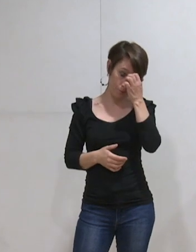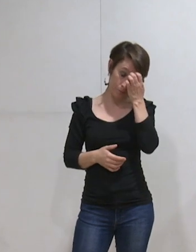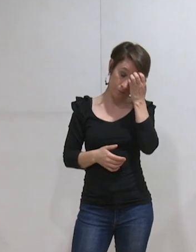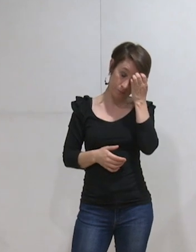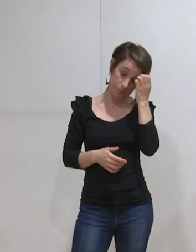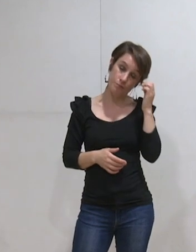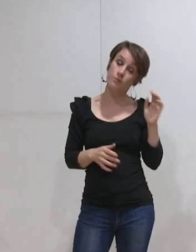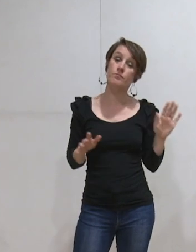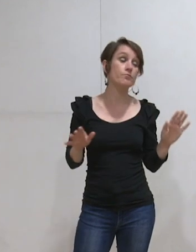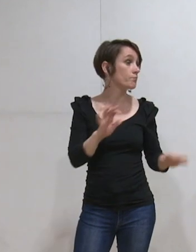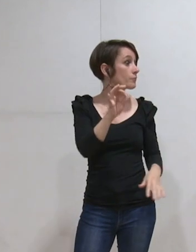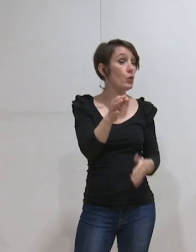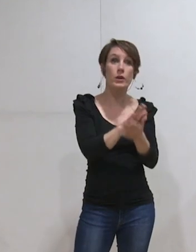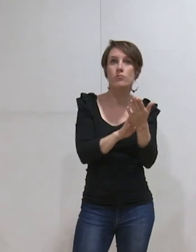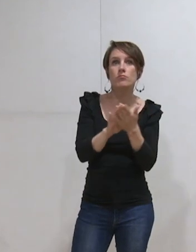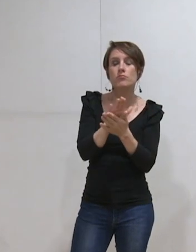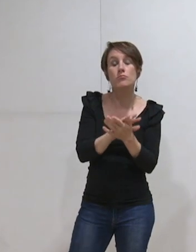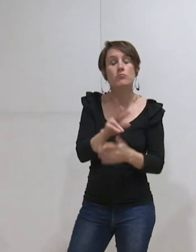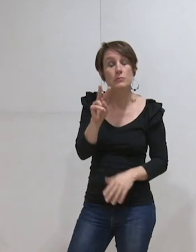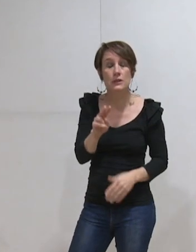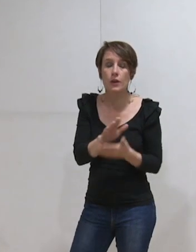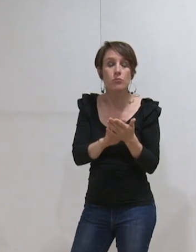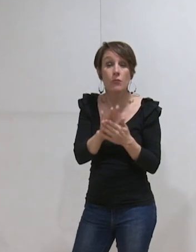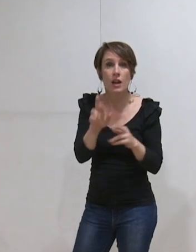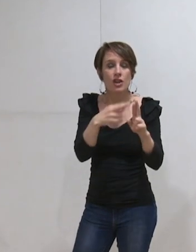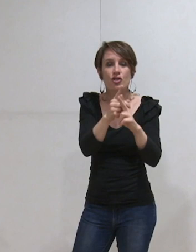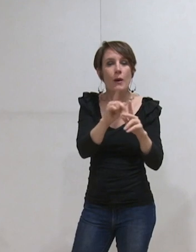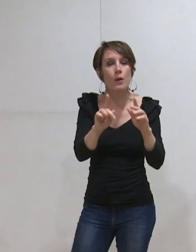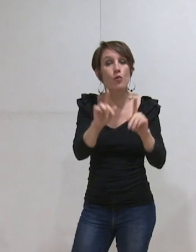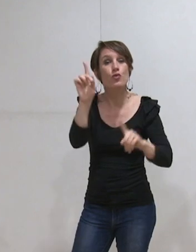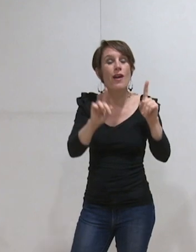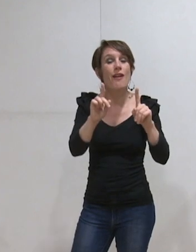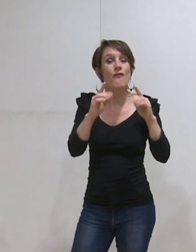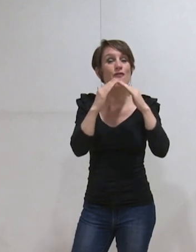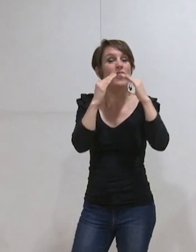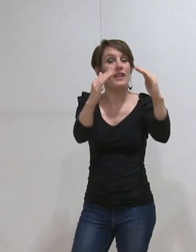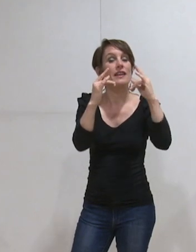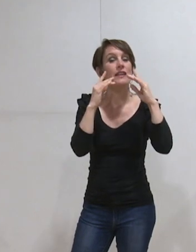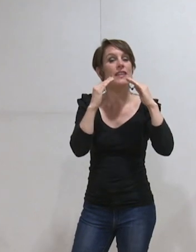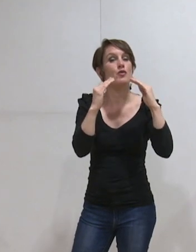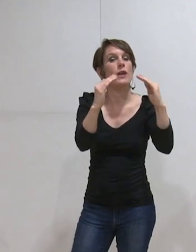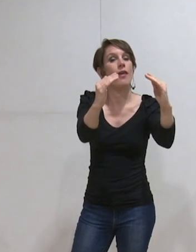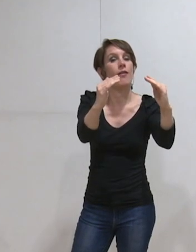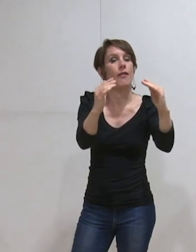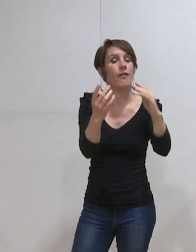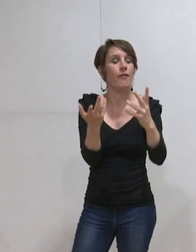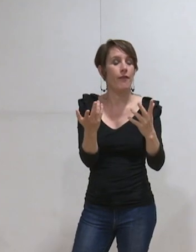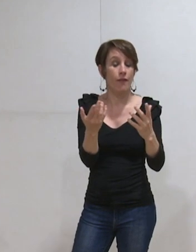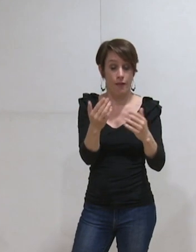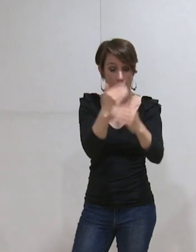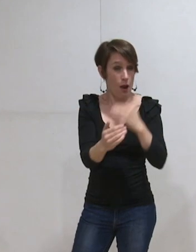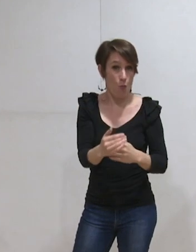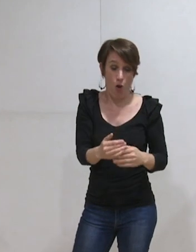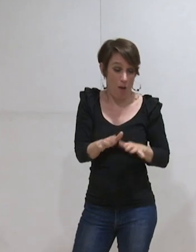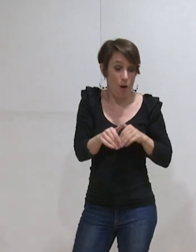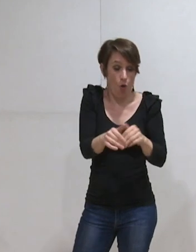oui pardon effectivement j'ai je n'ai pas répondu sur la fête des tuiles dont la programmation estant est en cours effectivement de de